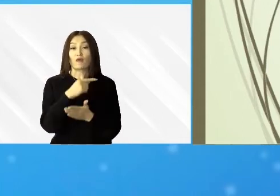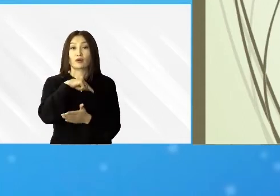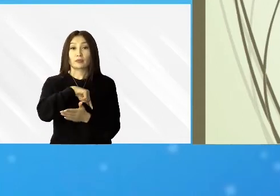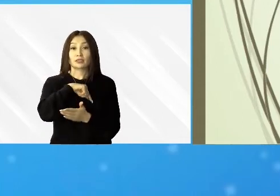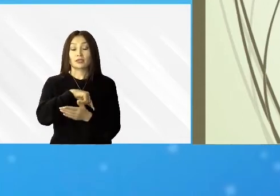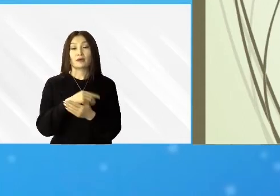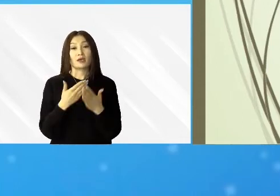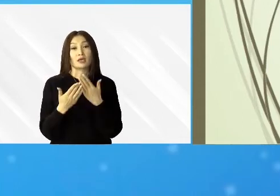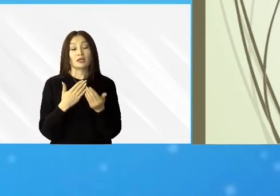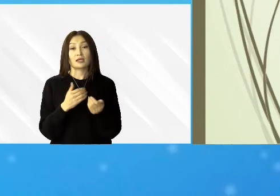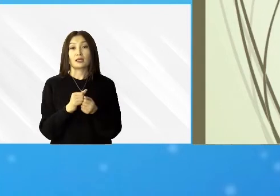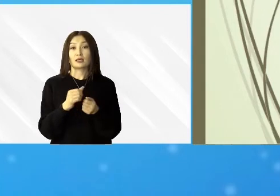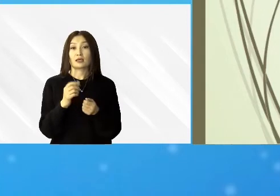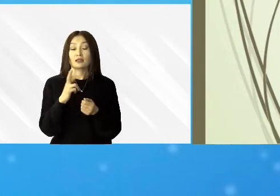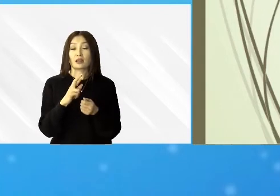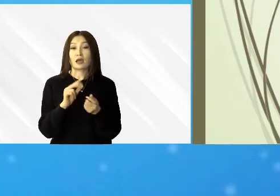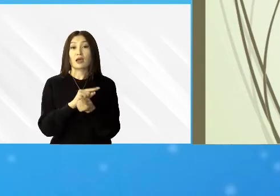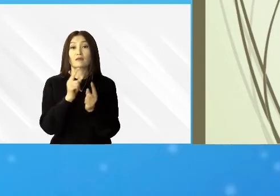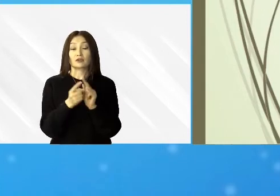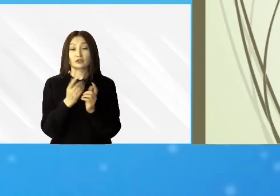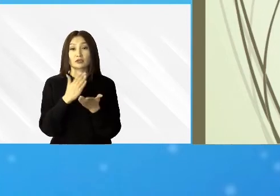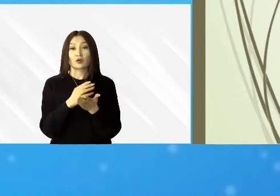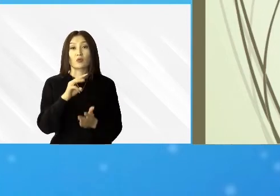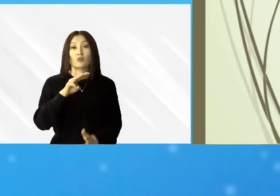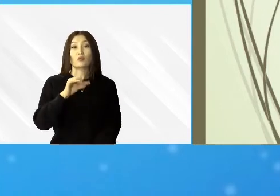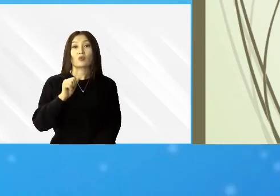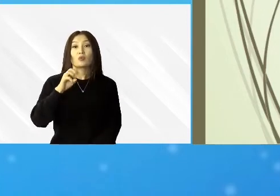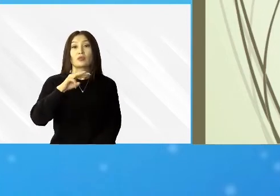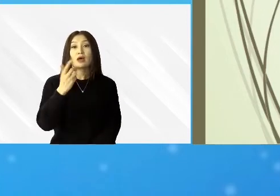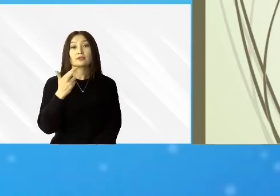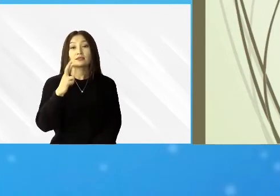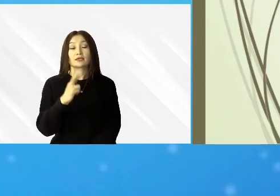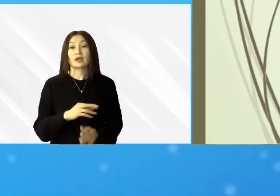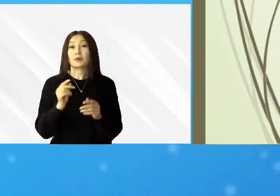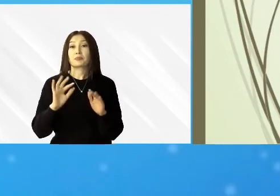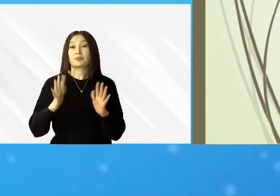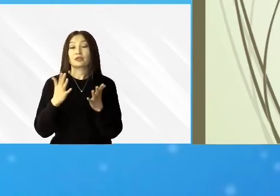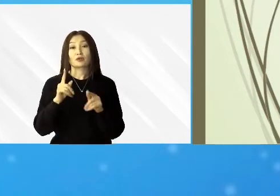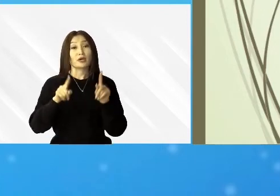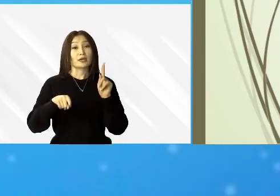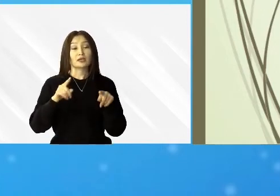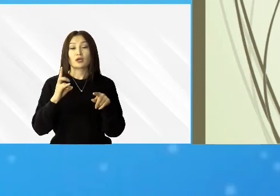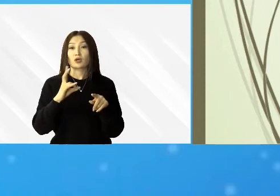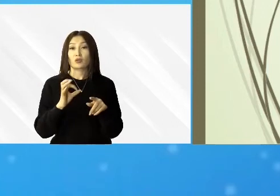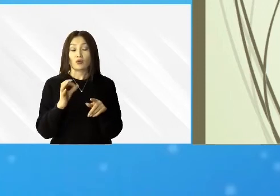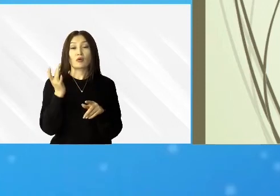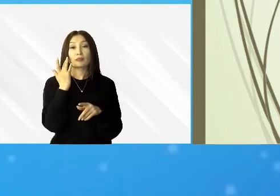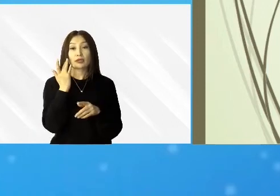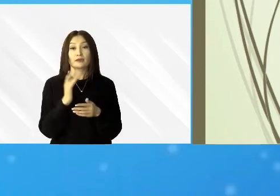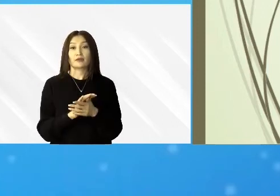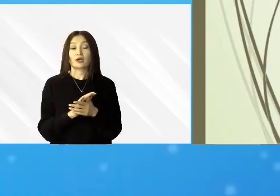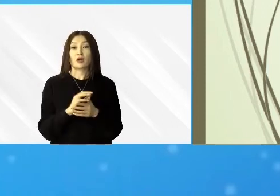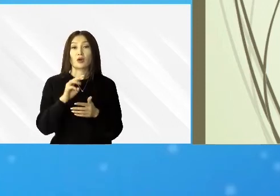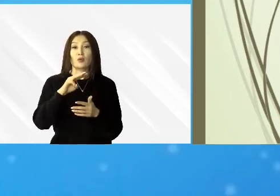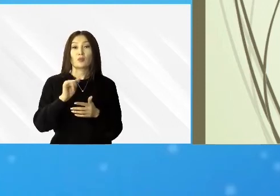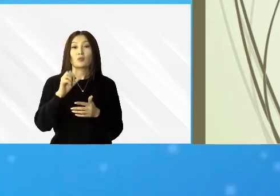признаков или материалом для эволюции являются мутации. Мутации происходят редко, но непрерывно.